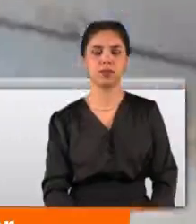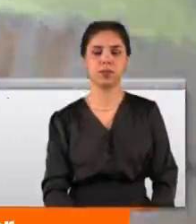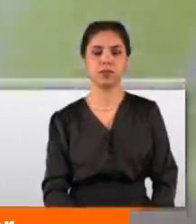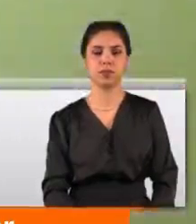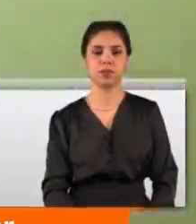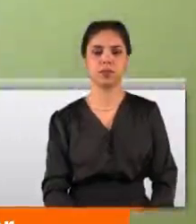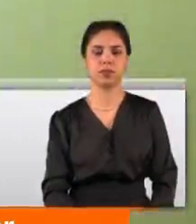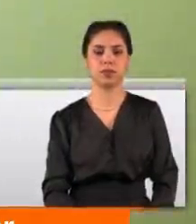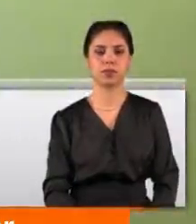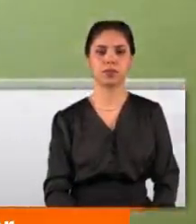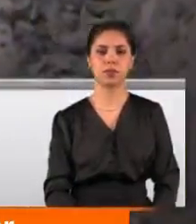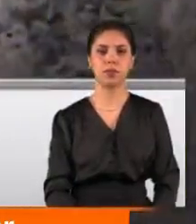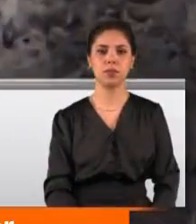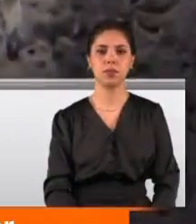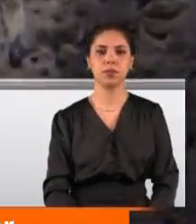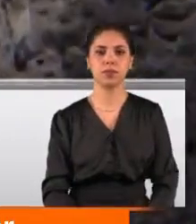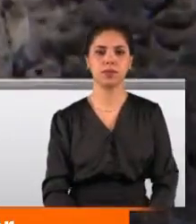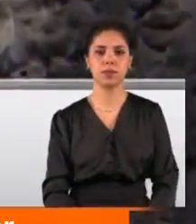Tamam.